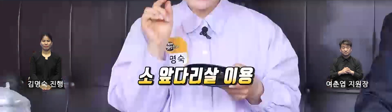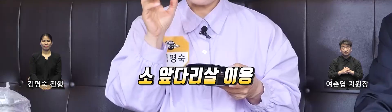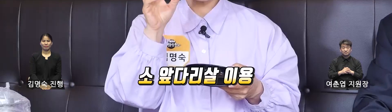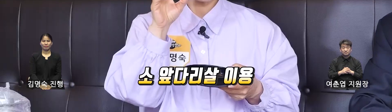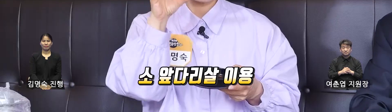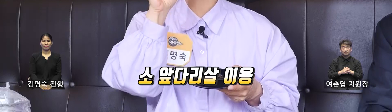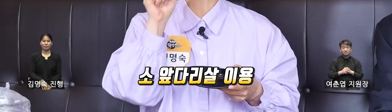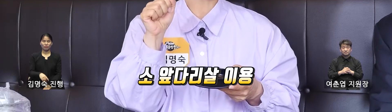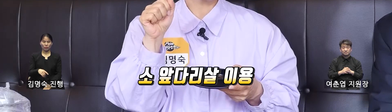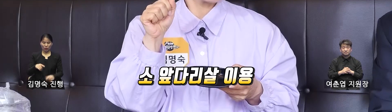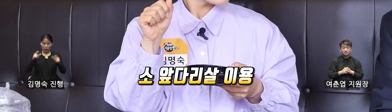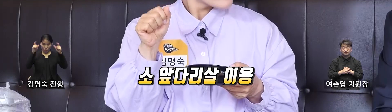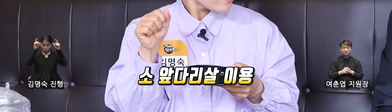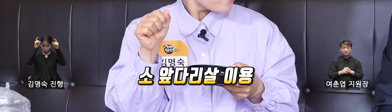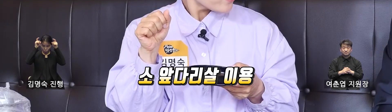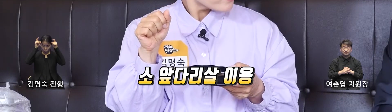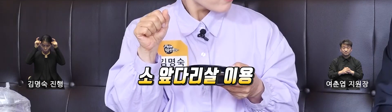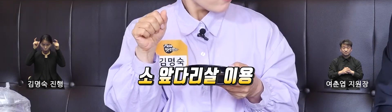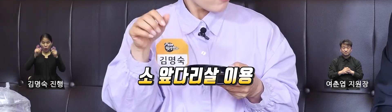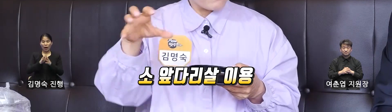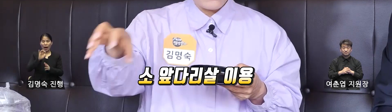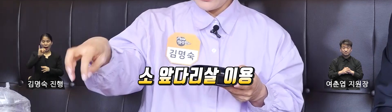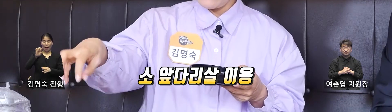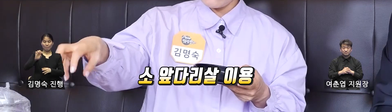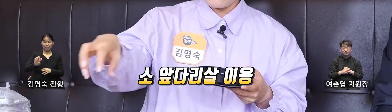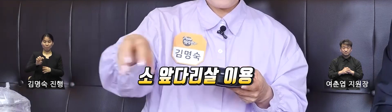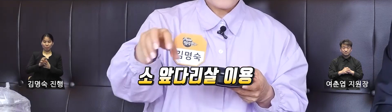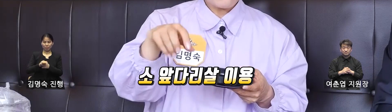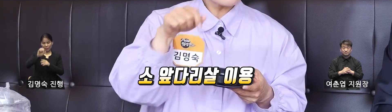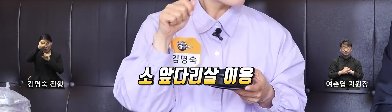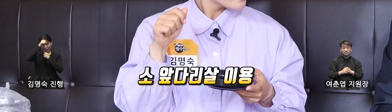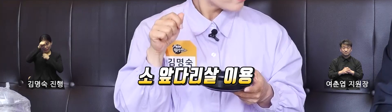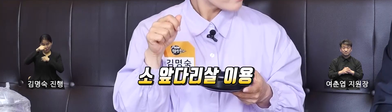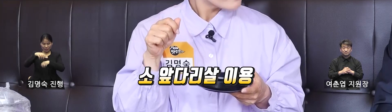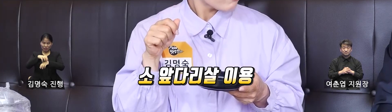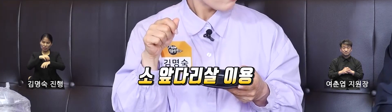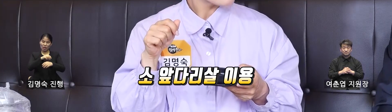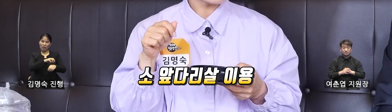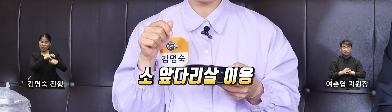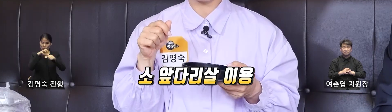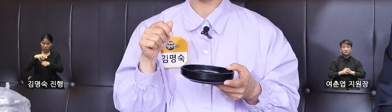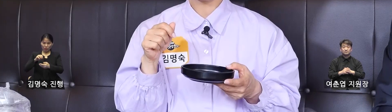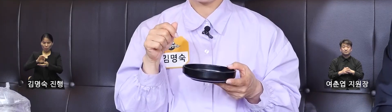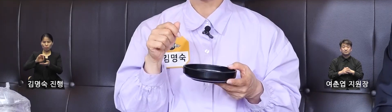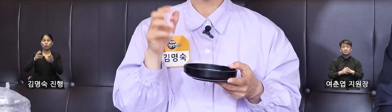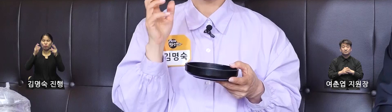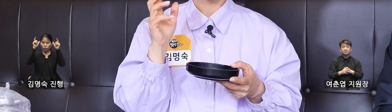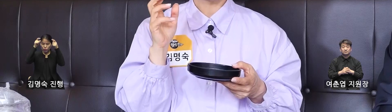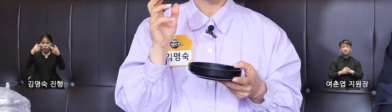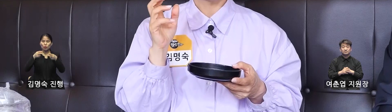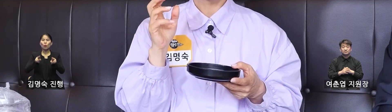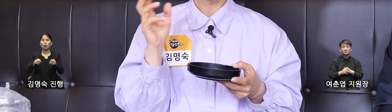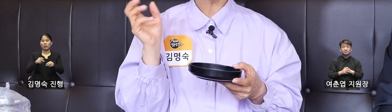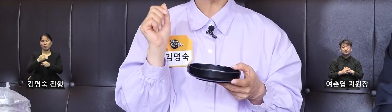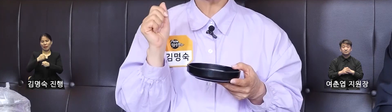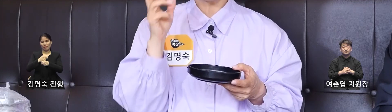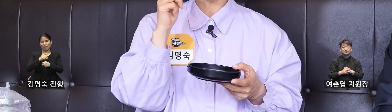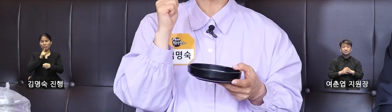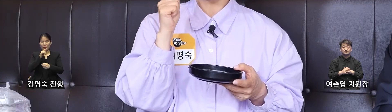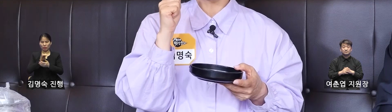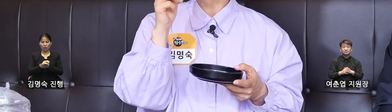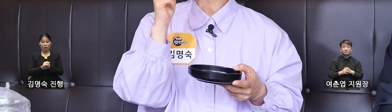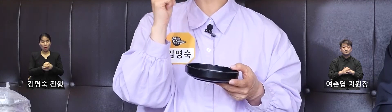그 소 앞다리살을 사용해서 이 불고기를 하신다고 하거든요. 그러니까